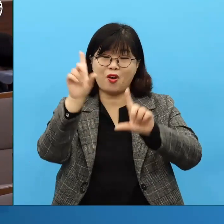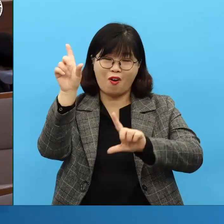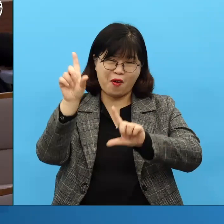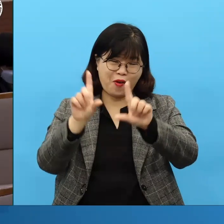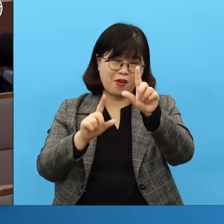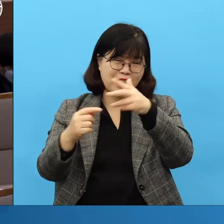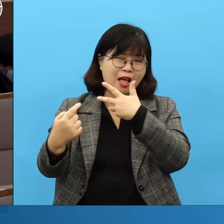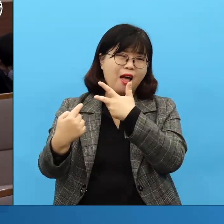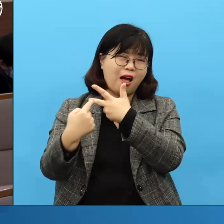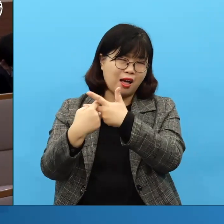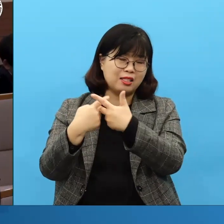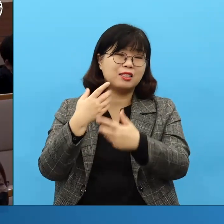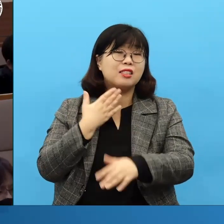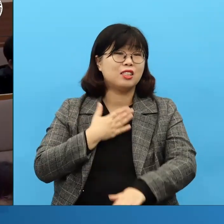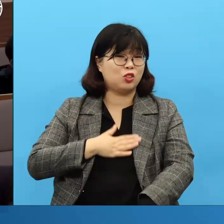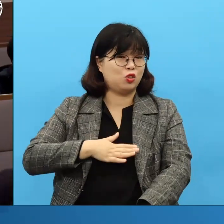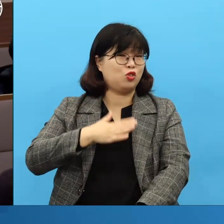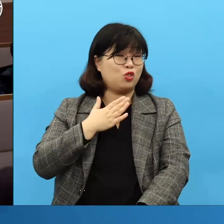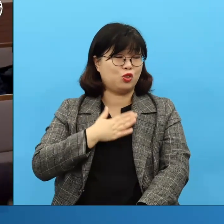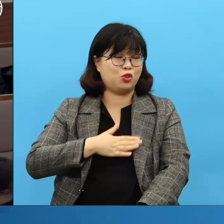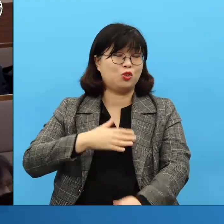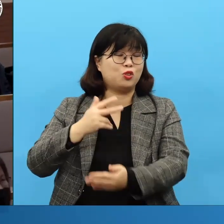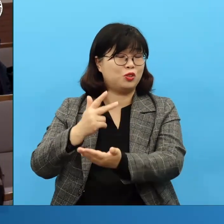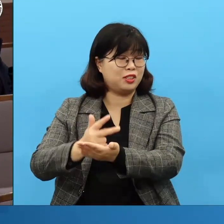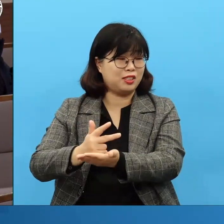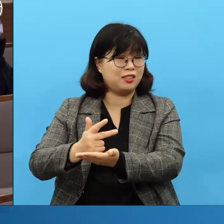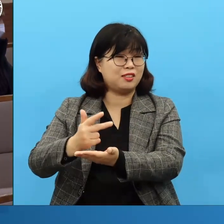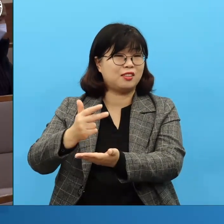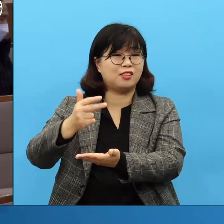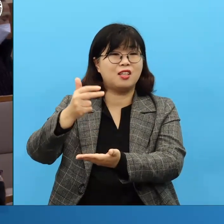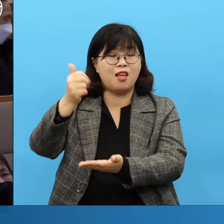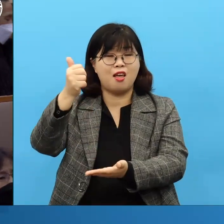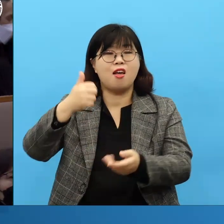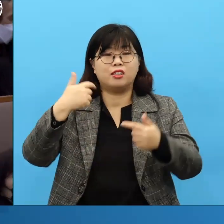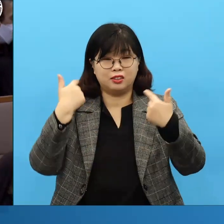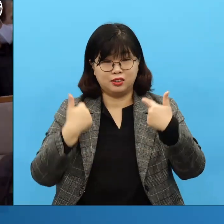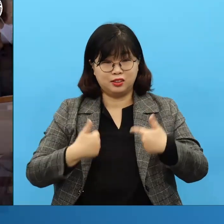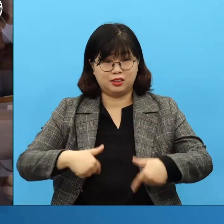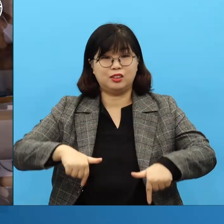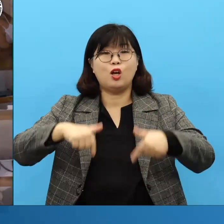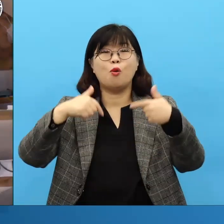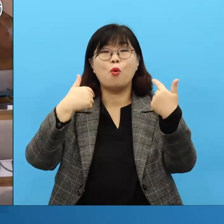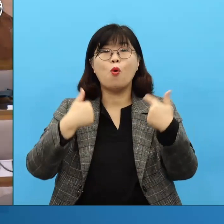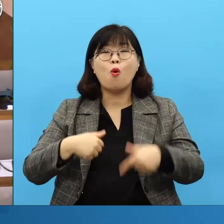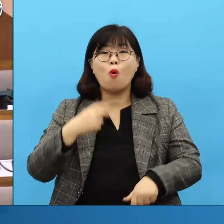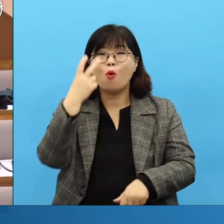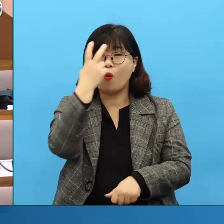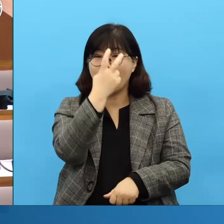영변 하시는 주님 늘